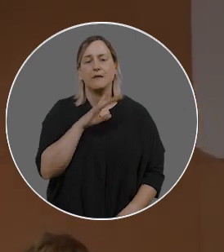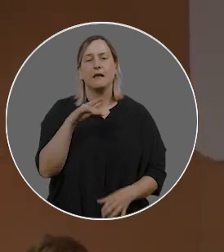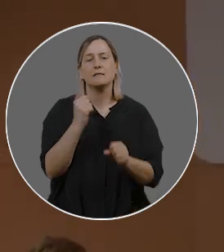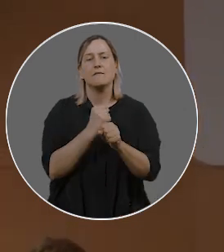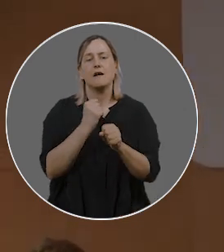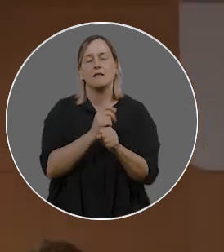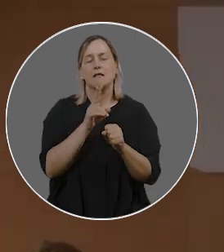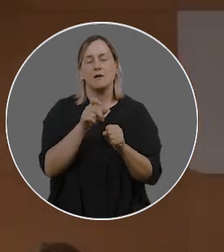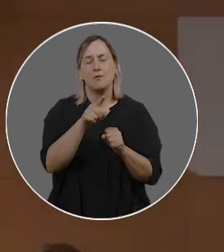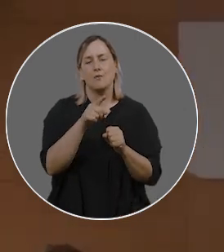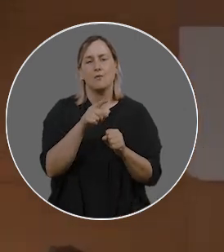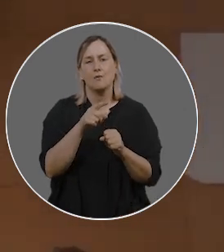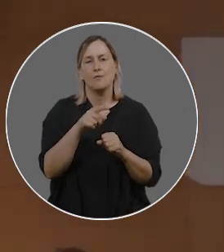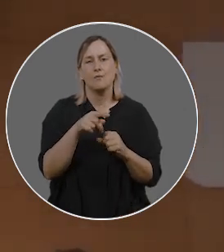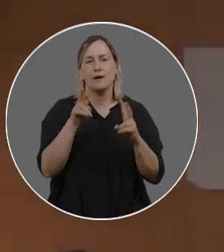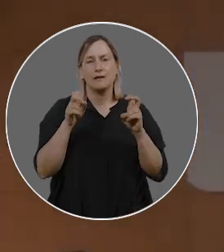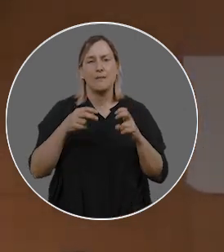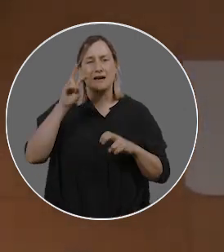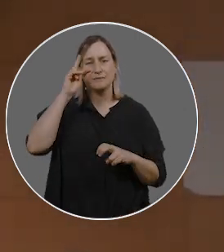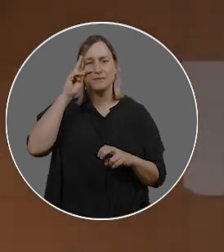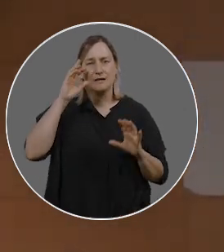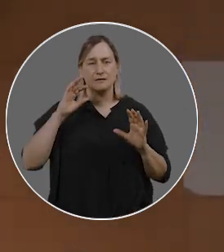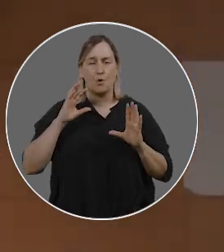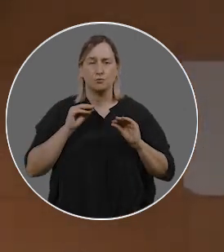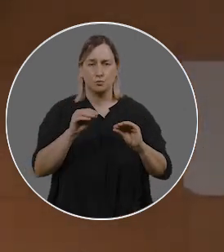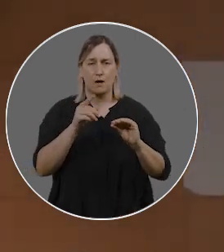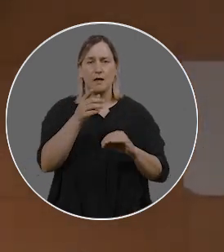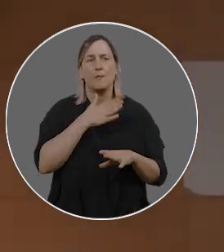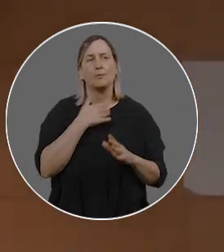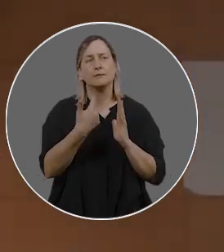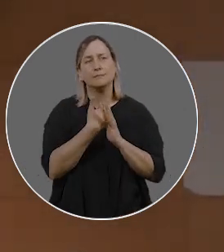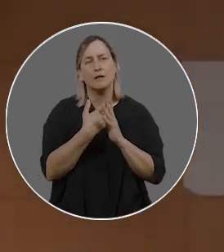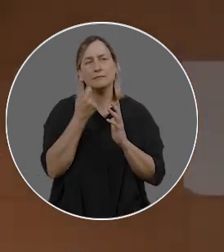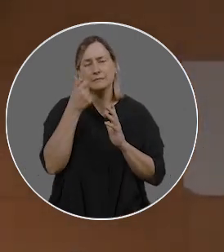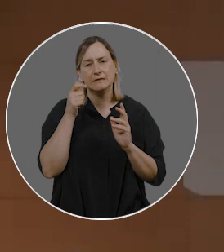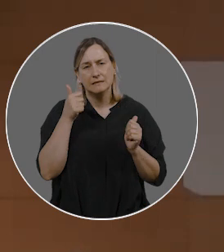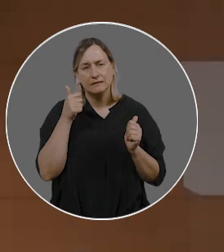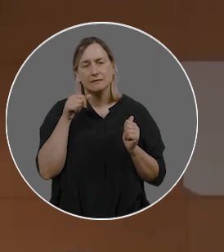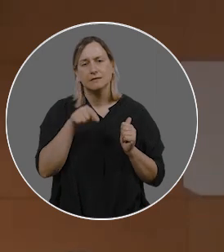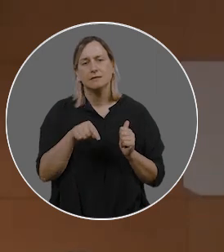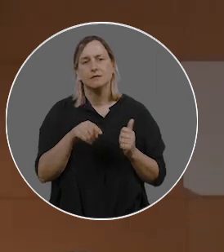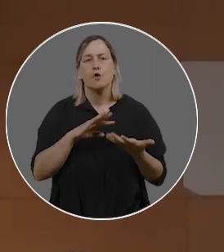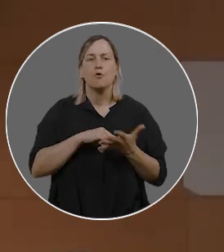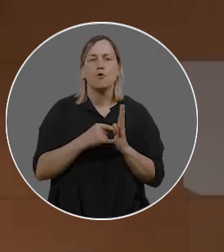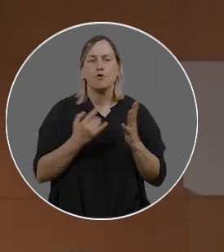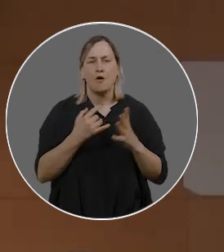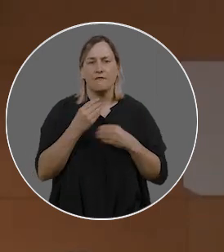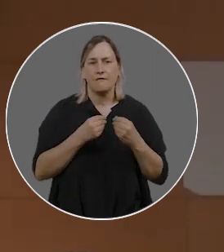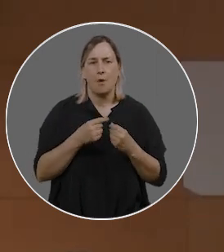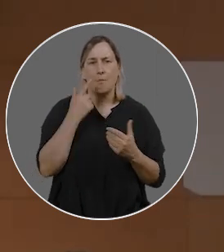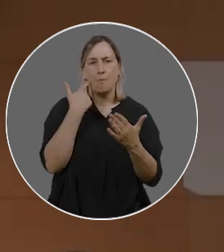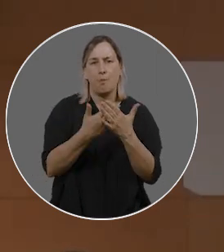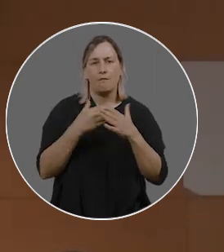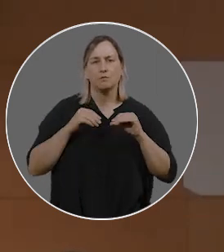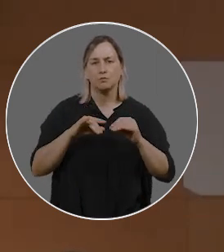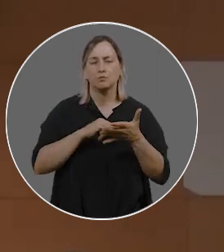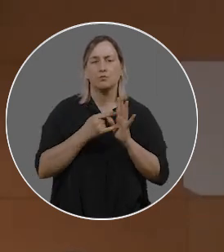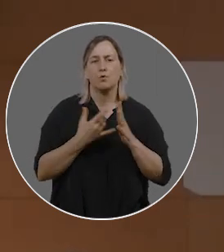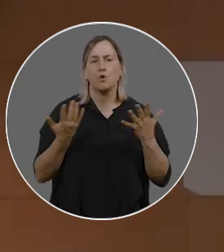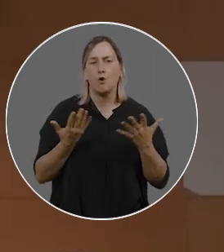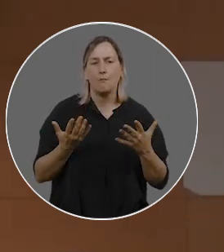treballant molt en la part d'experiència d'usuari. Ens podries explicar una mica com feu vosaltres les proves d'usuari